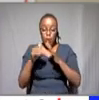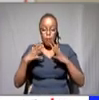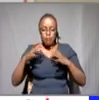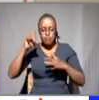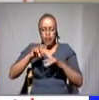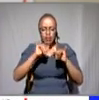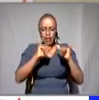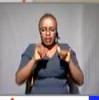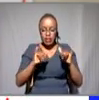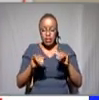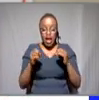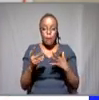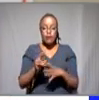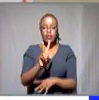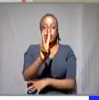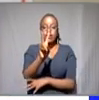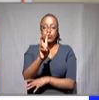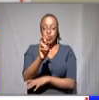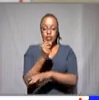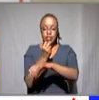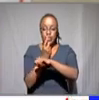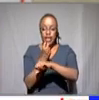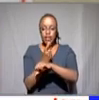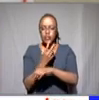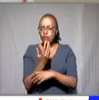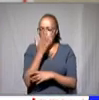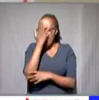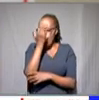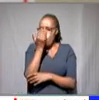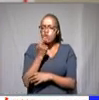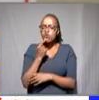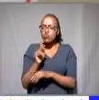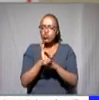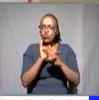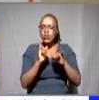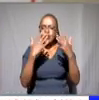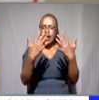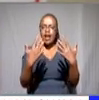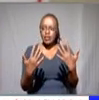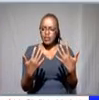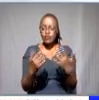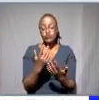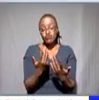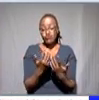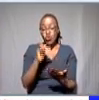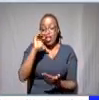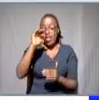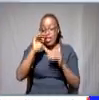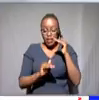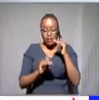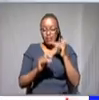kahinda gatanyihĩire sekendi 20. Hihi nĩ kĩĩ kĩratũma twĩrwo twĩthambe moko kwa ihinda rĩtanyihĩire